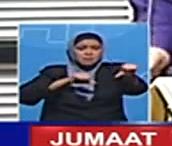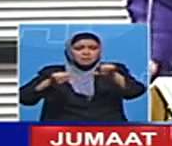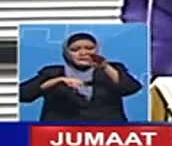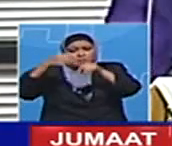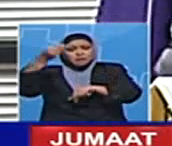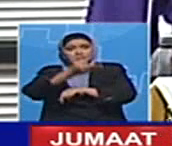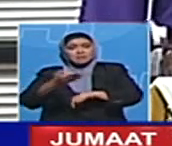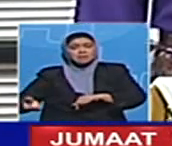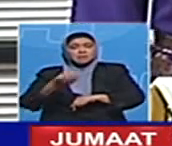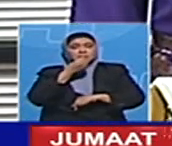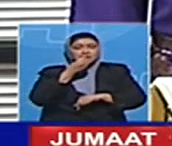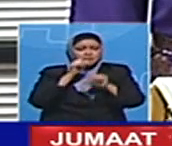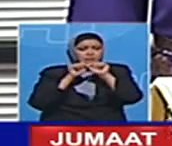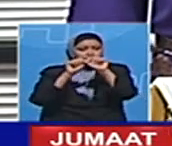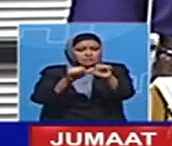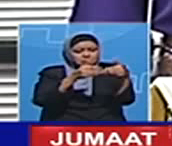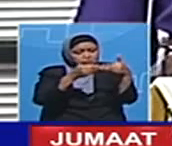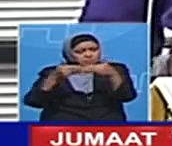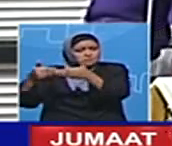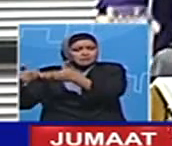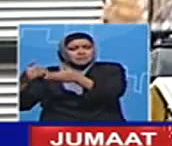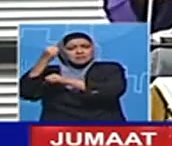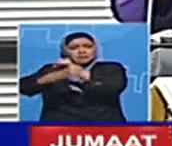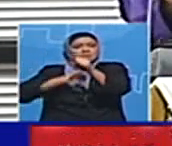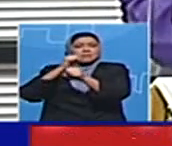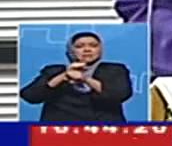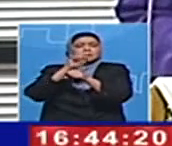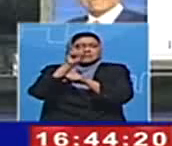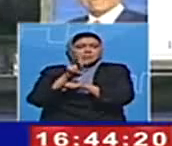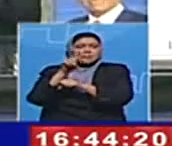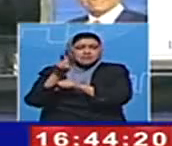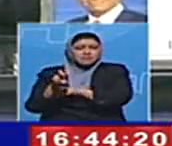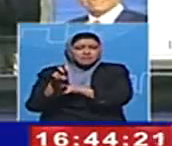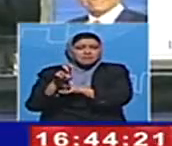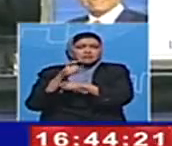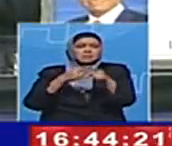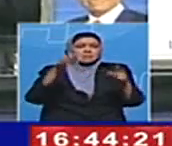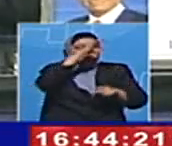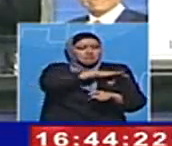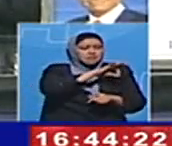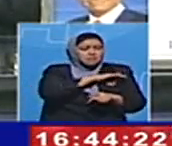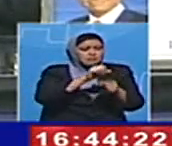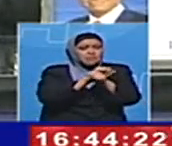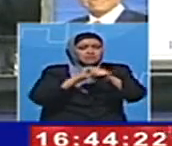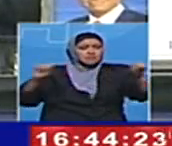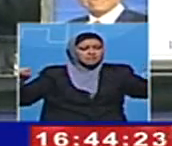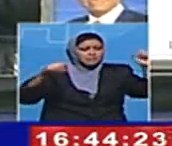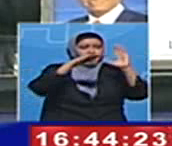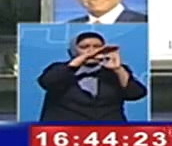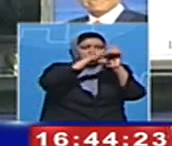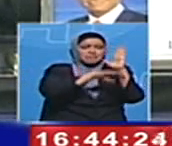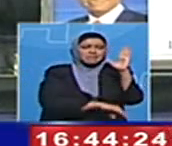makanan dilanjutkan sehingga tahun 2020 insentif yang disediakan adalah